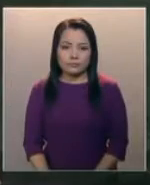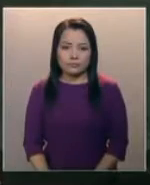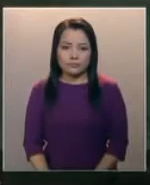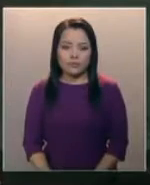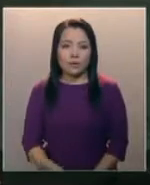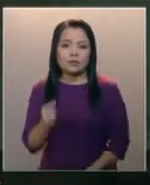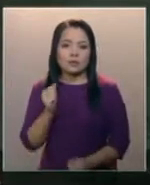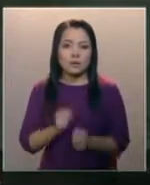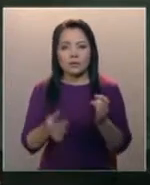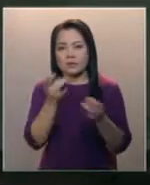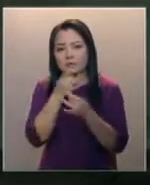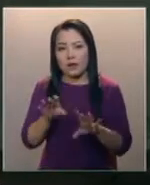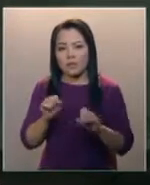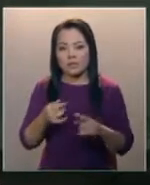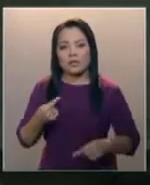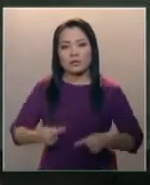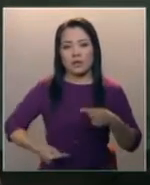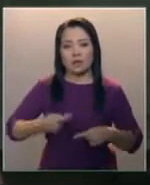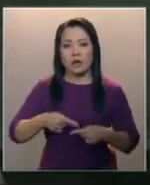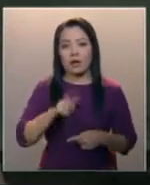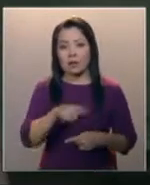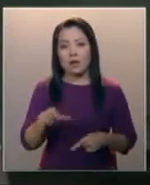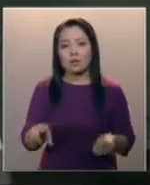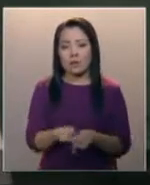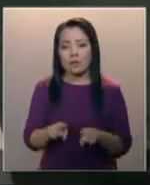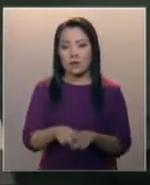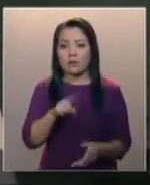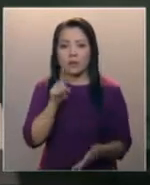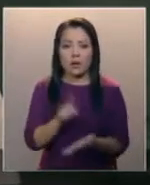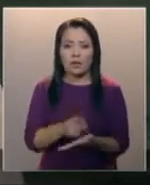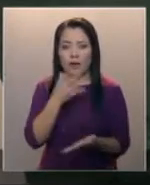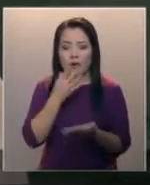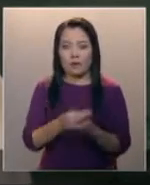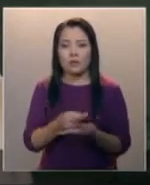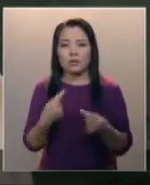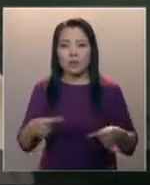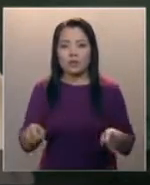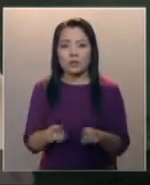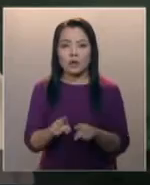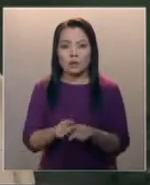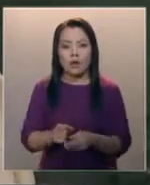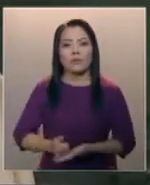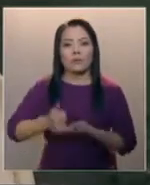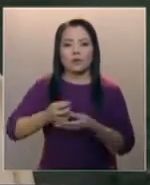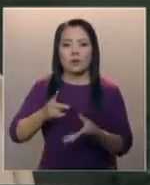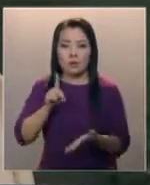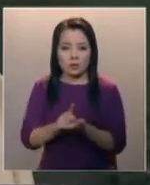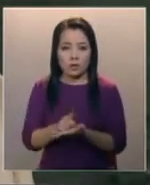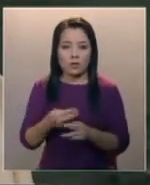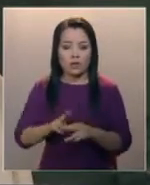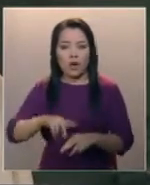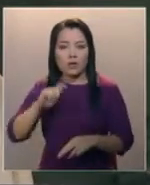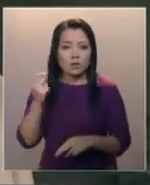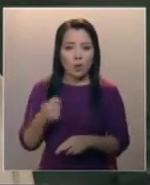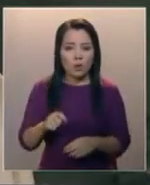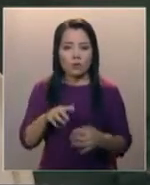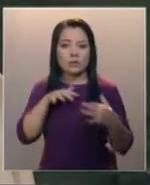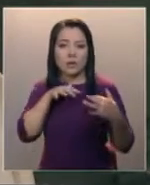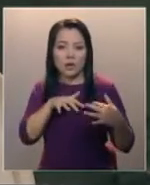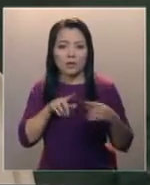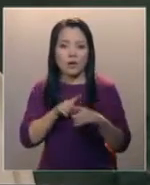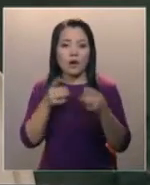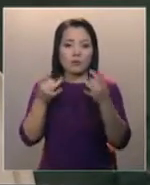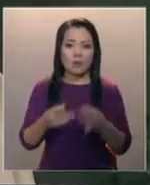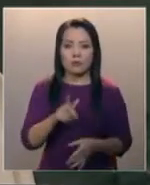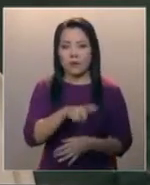Кез келген жанжал кезінде адамдардың мүдделері бәрінен биік тұруы тиіс. Өйткені соғыс пен текетірестерден ең алдымен